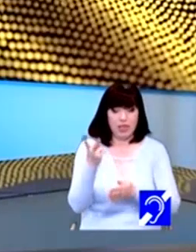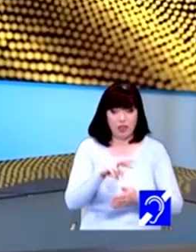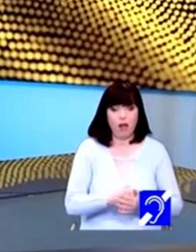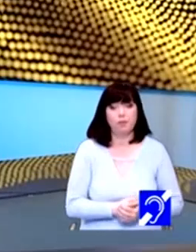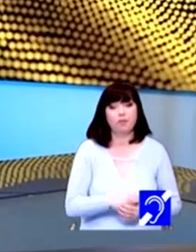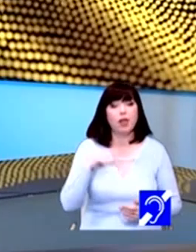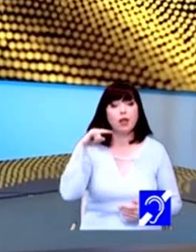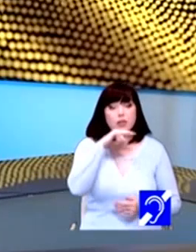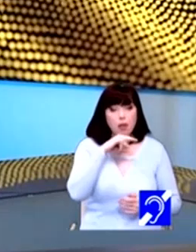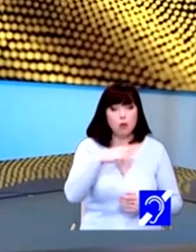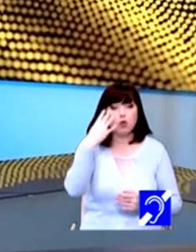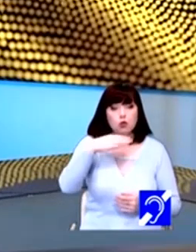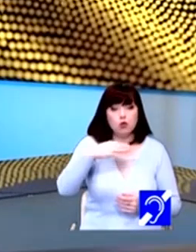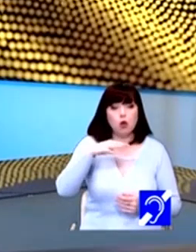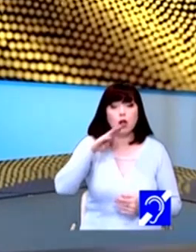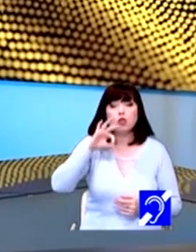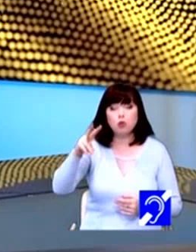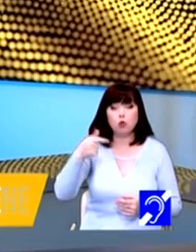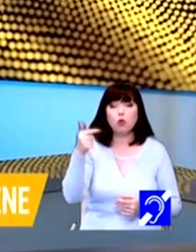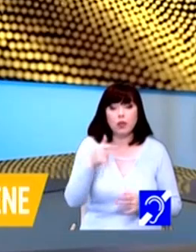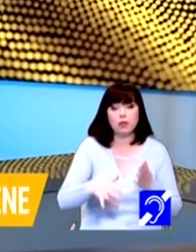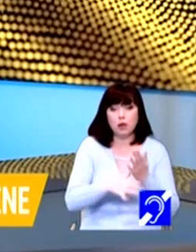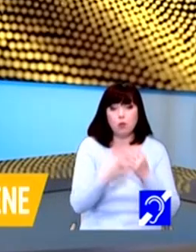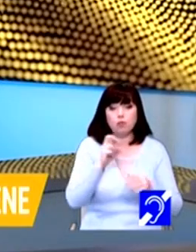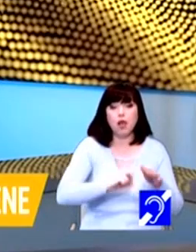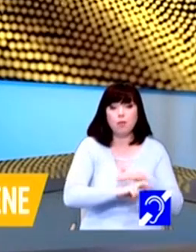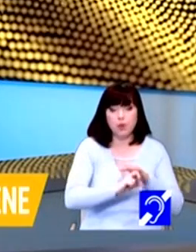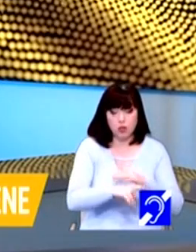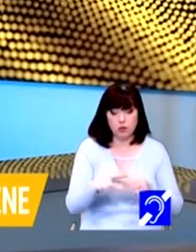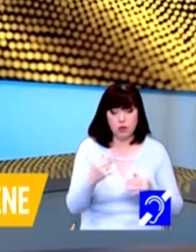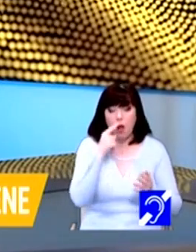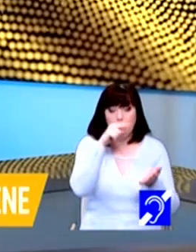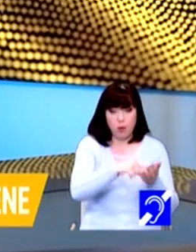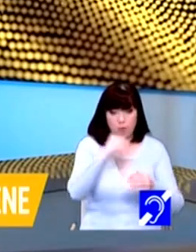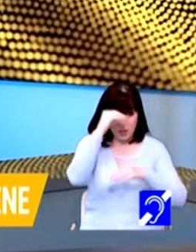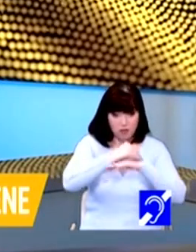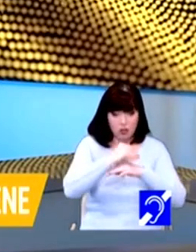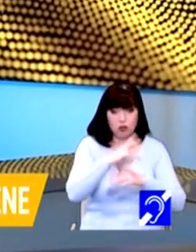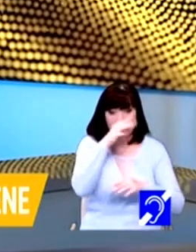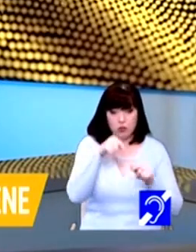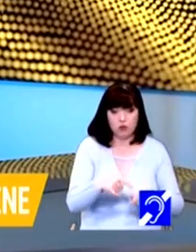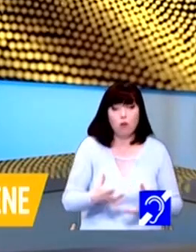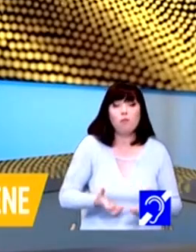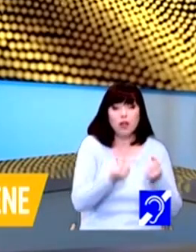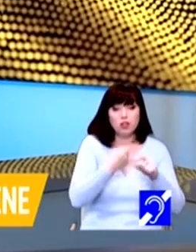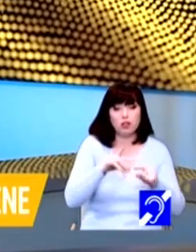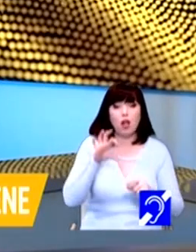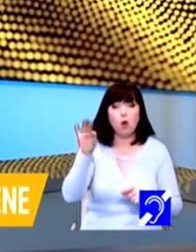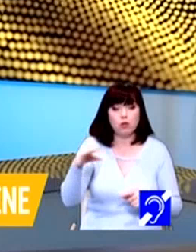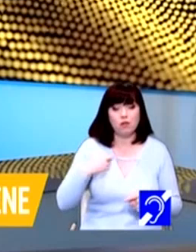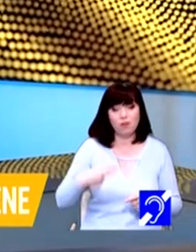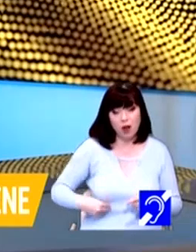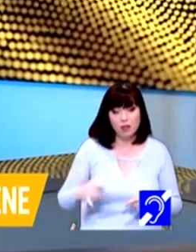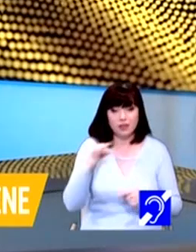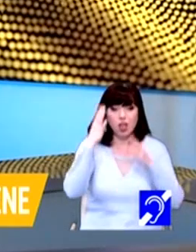Un avion cu 40 de tone de ajutoare umanitare pentru refugiați a ajuns aseară la Chișinău. Sprijinul vine din partea Franței și a